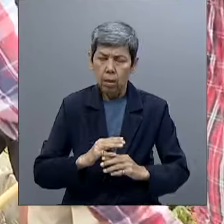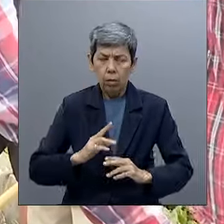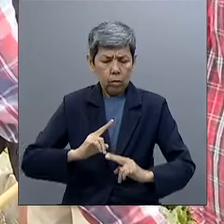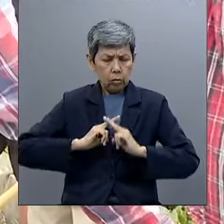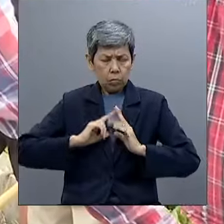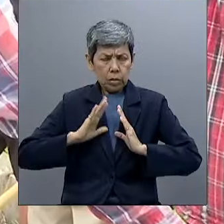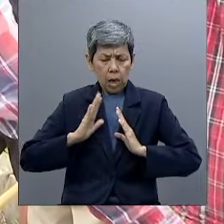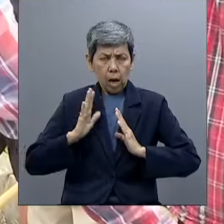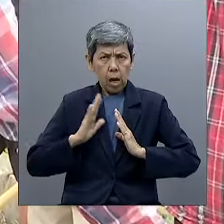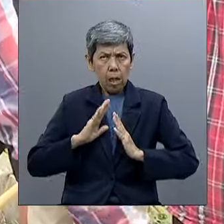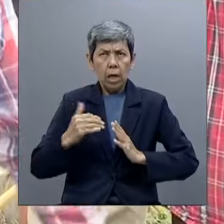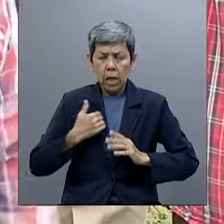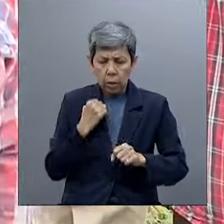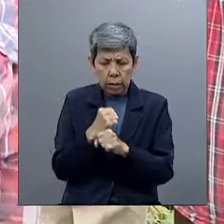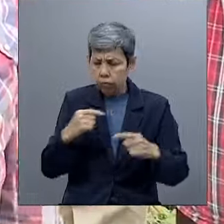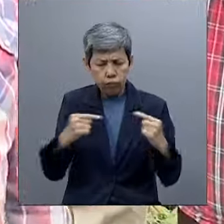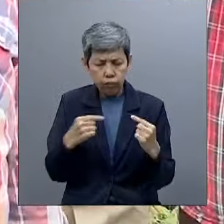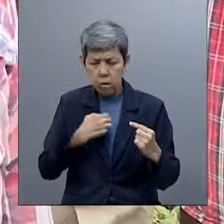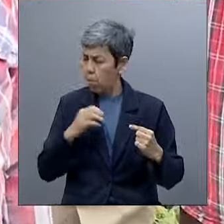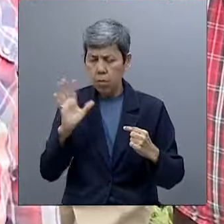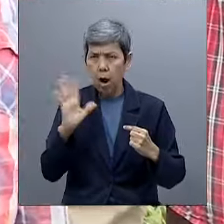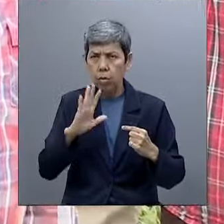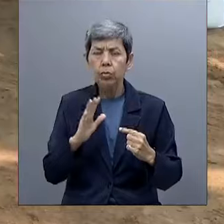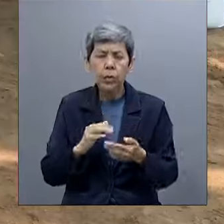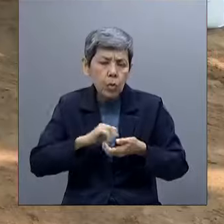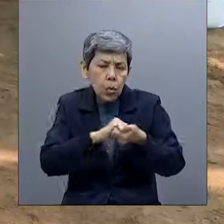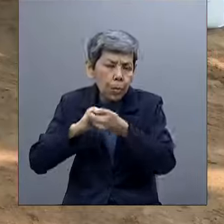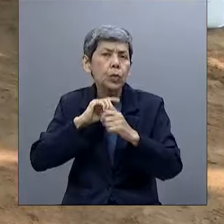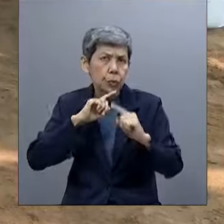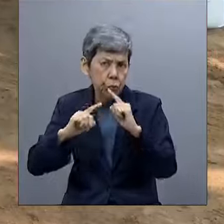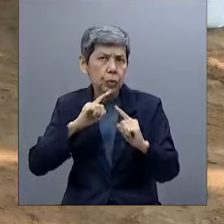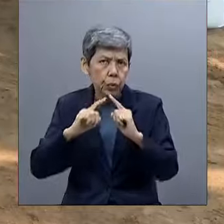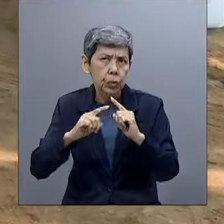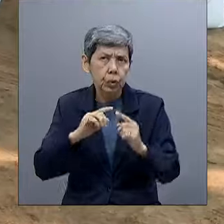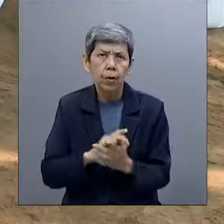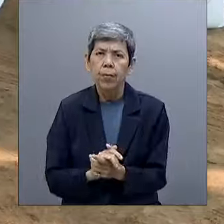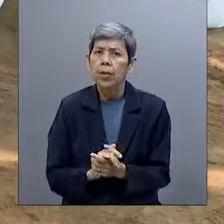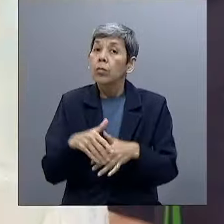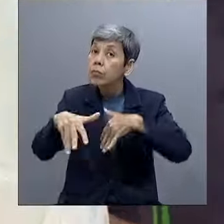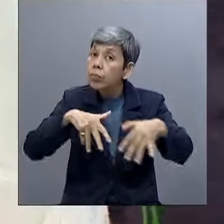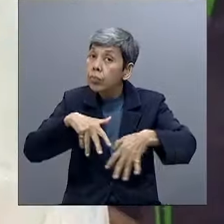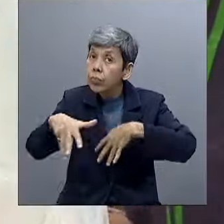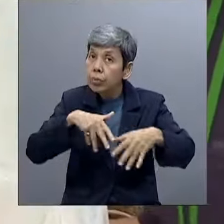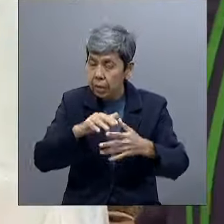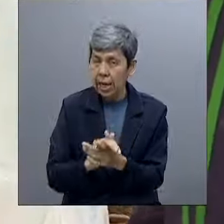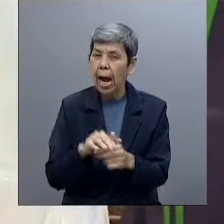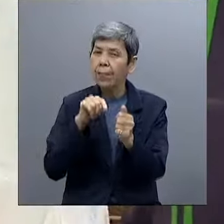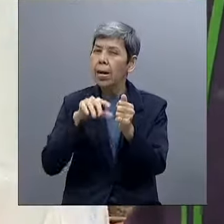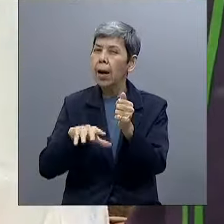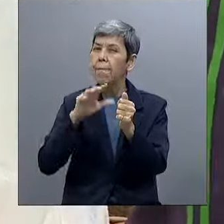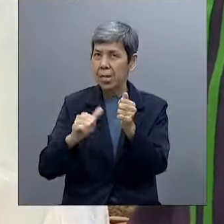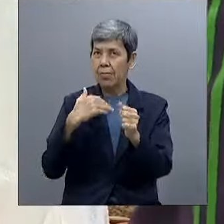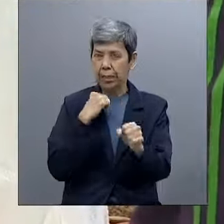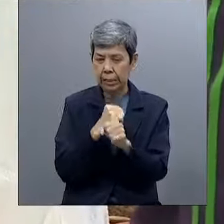ต่เหมือนจะได้คัดแย้งกันครับครับผม ขณะที่ชาวบ้านในตำบลเหมืองง่าอำเภอเมืองลำพูน